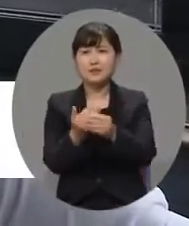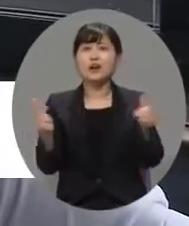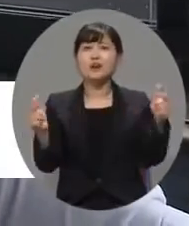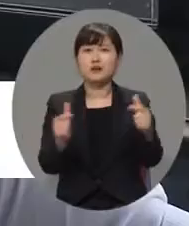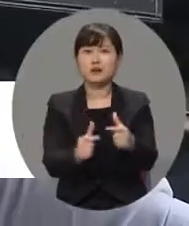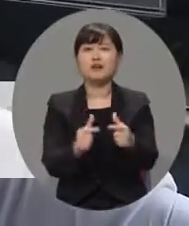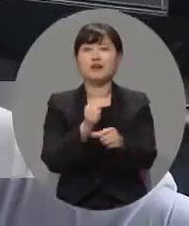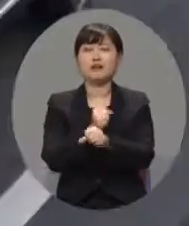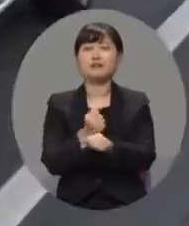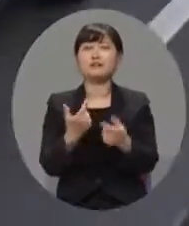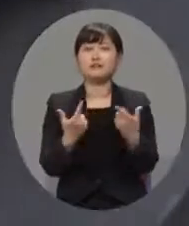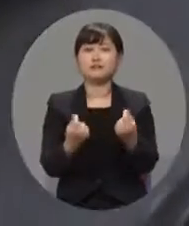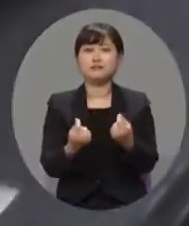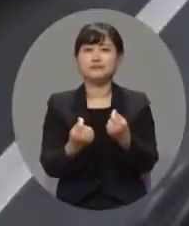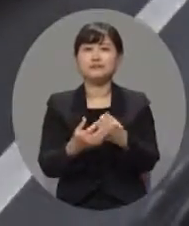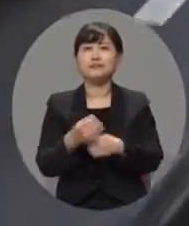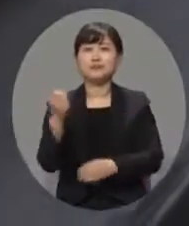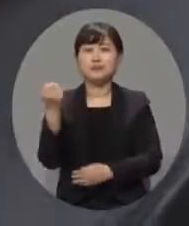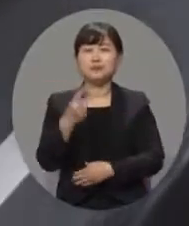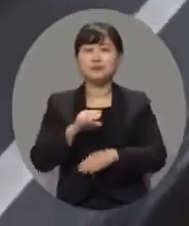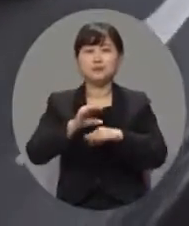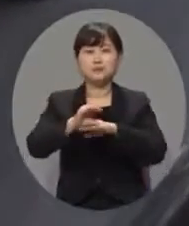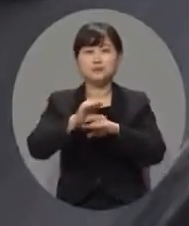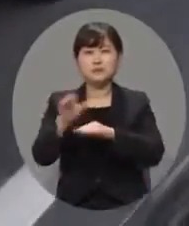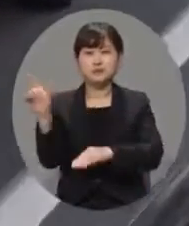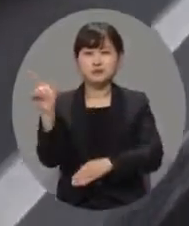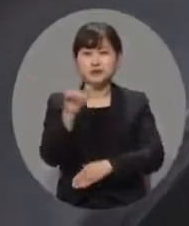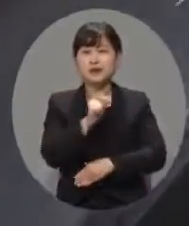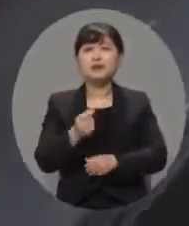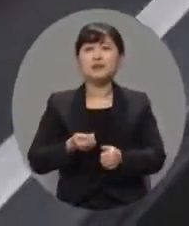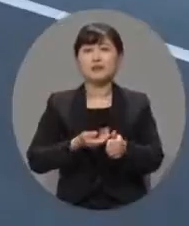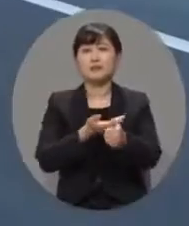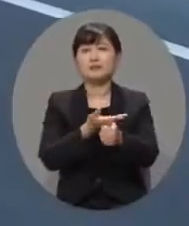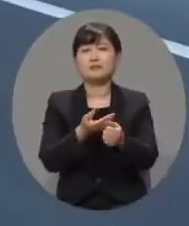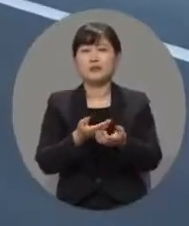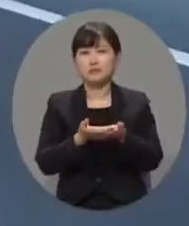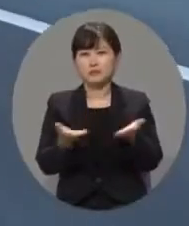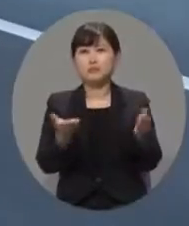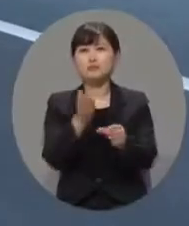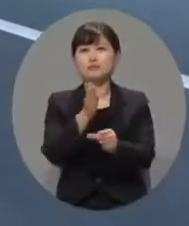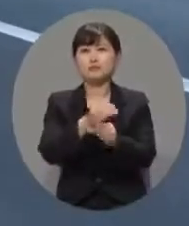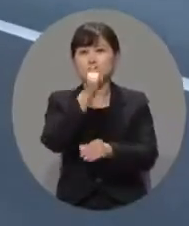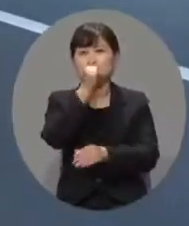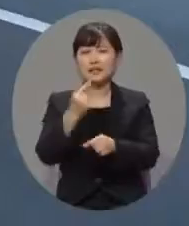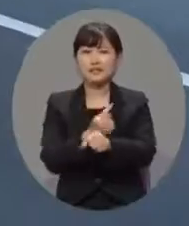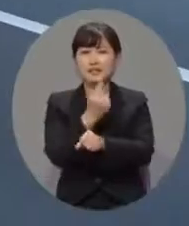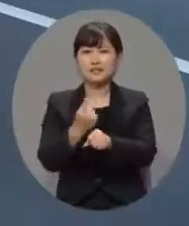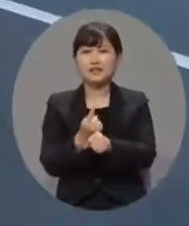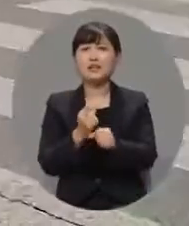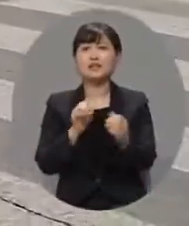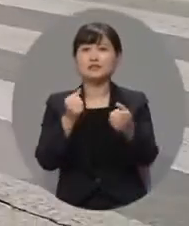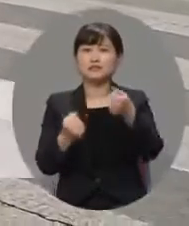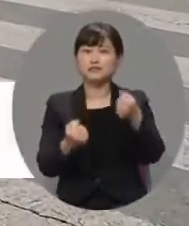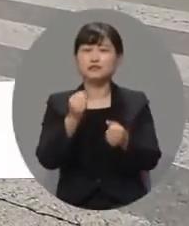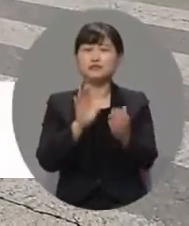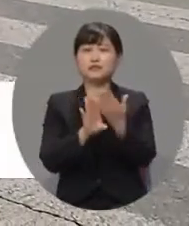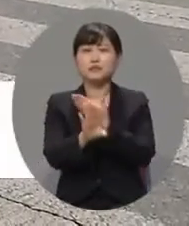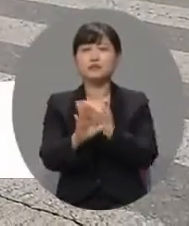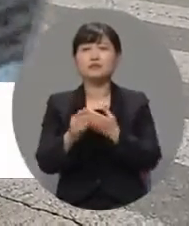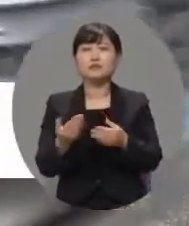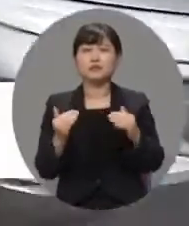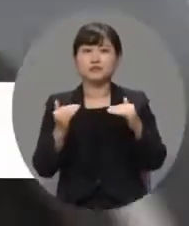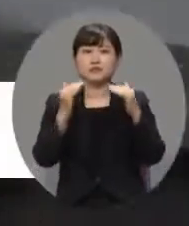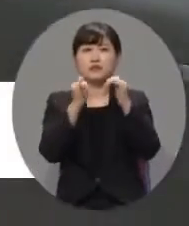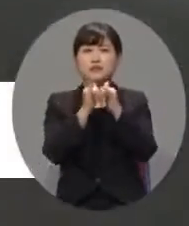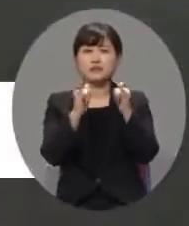적다고 보시면 됩니다. 승용차도 빠르게 보급되고 있습니다. 1시간만 운행해도 성인 40명이 호흡할 수